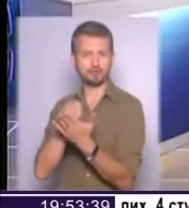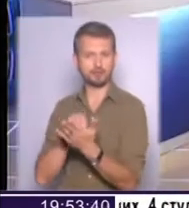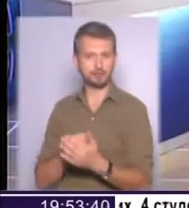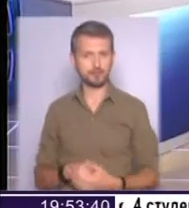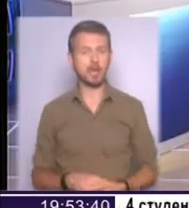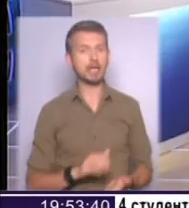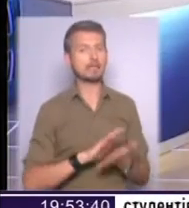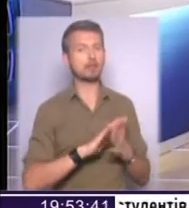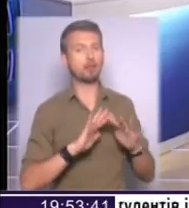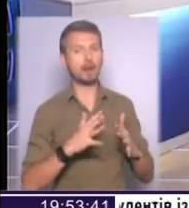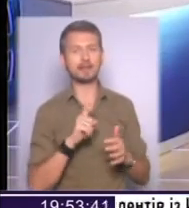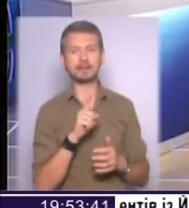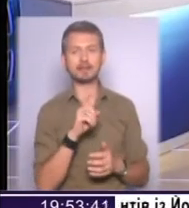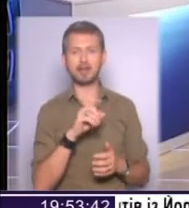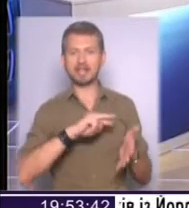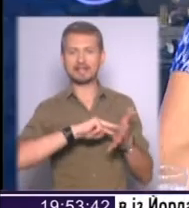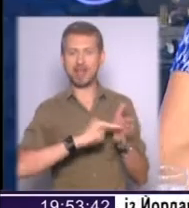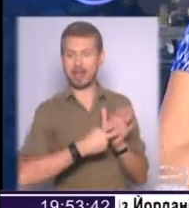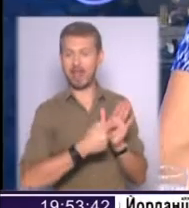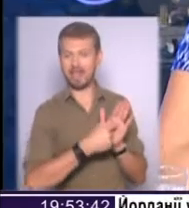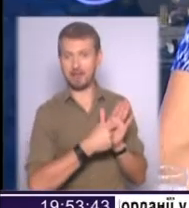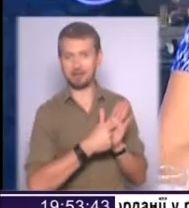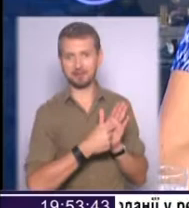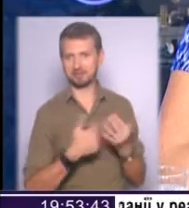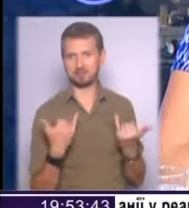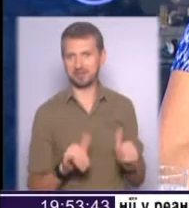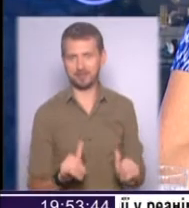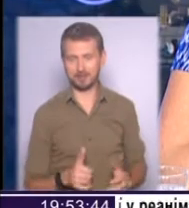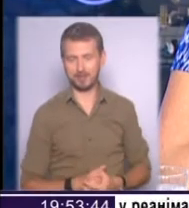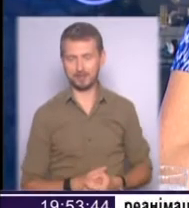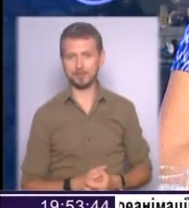ситуація з стратегіями справді є дивною. Тому що